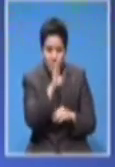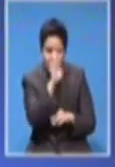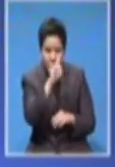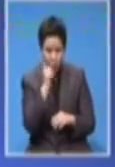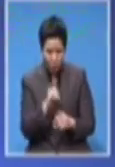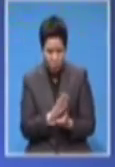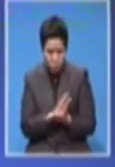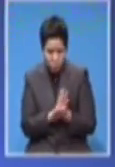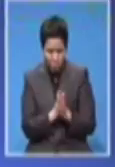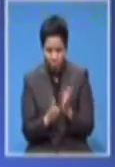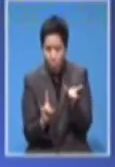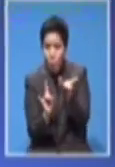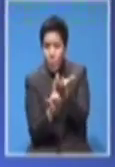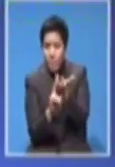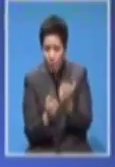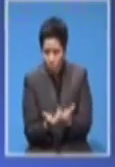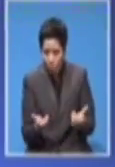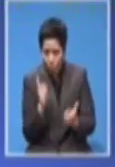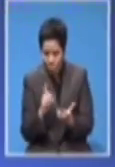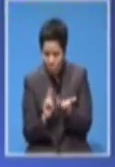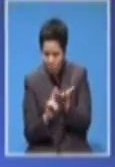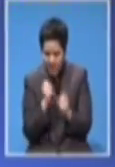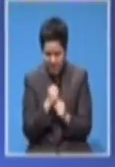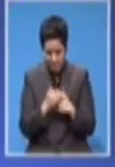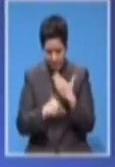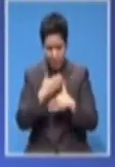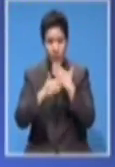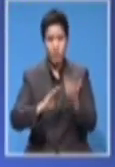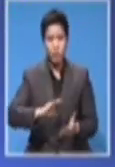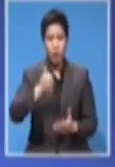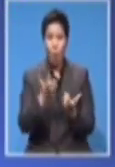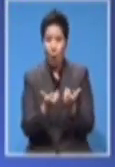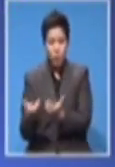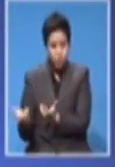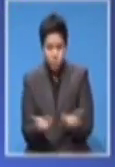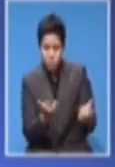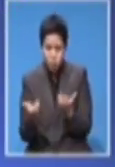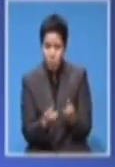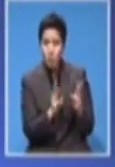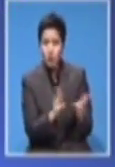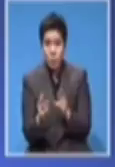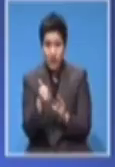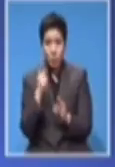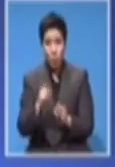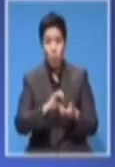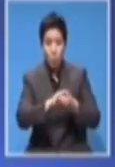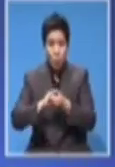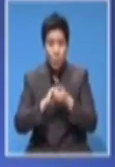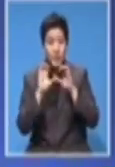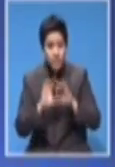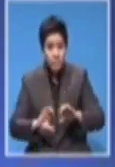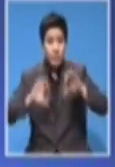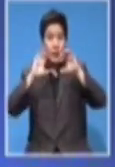การปรับในเรื่องของคุณภาพสินค้าการพัฒนาผลิตภัณฑ์กระบวนการผลิตที่มีประสิทธิภาพแล้วก็ให้ความร่วมมือกับรัฐน